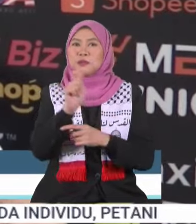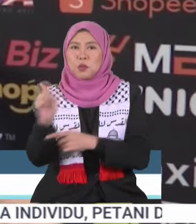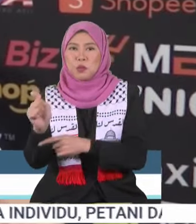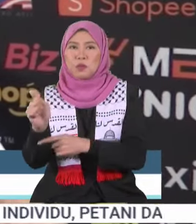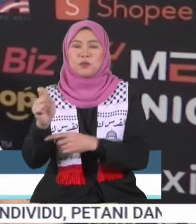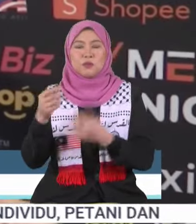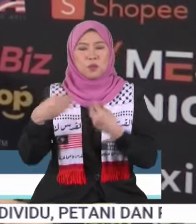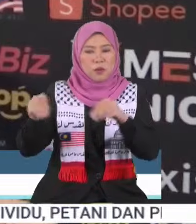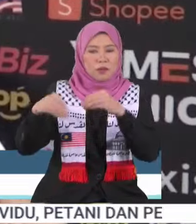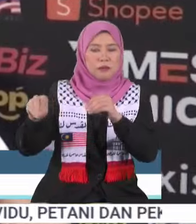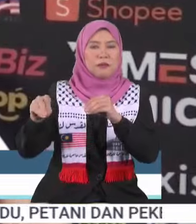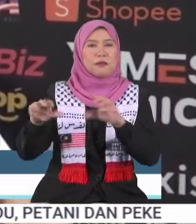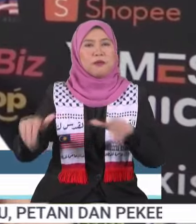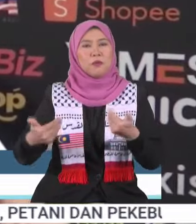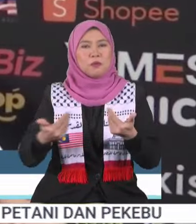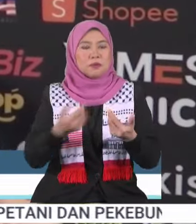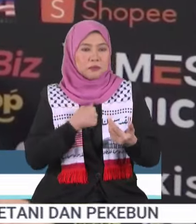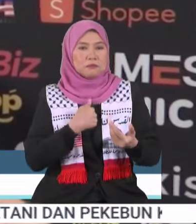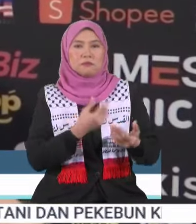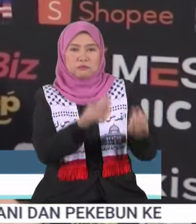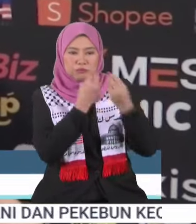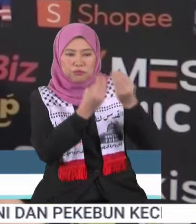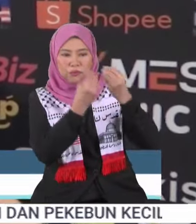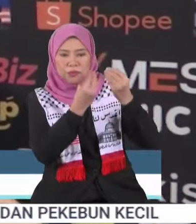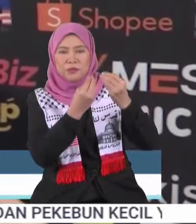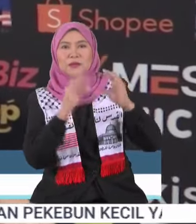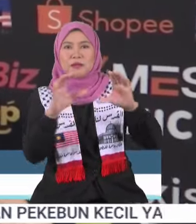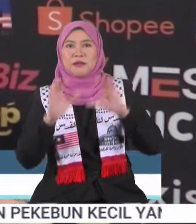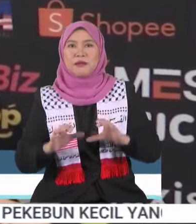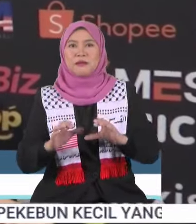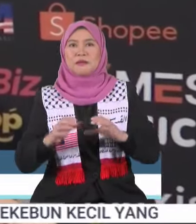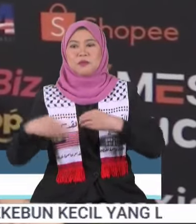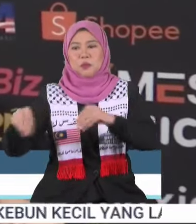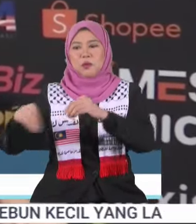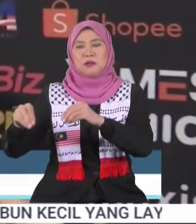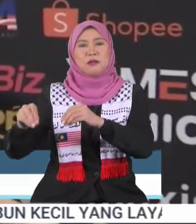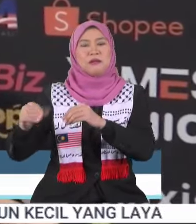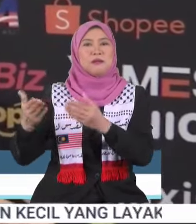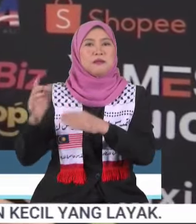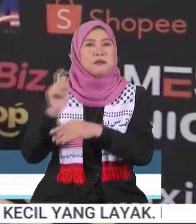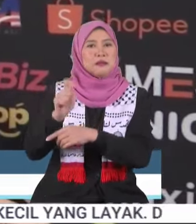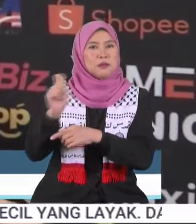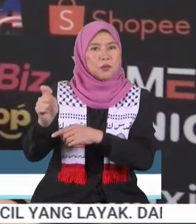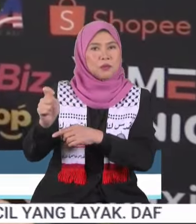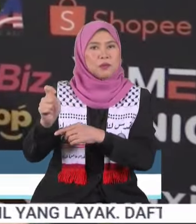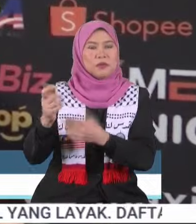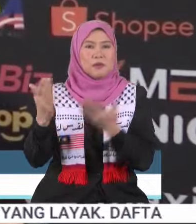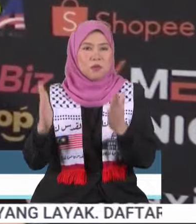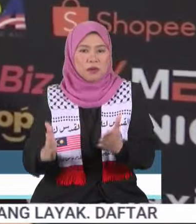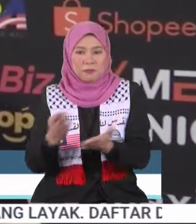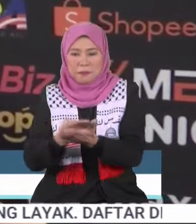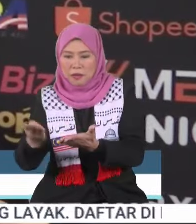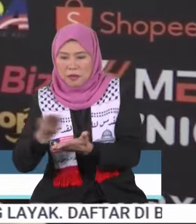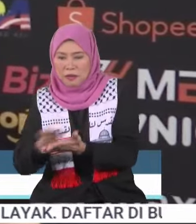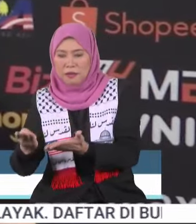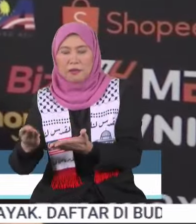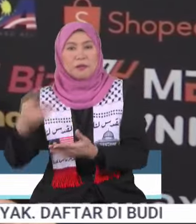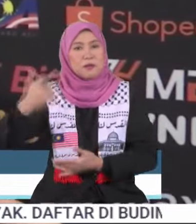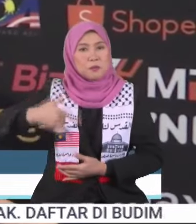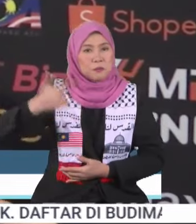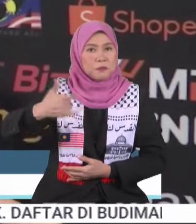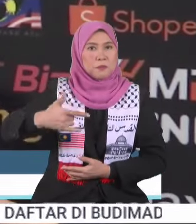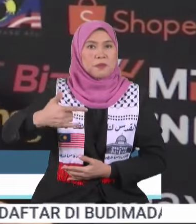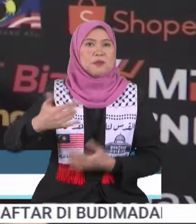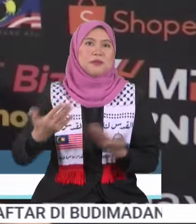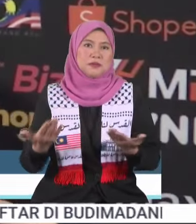diorang punya agensi macam mana nak cara lebih betul dengan pengurusan TikTok dengan customer,